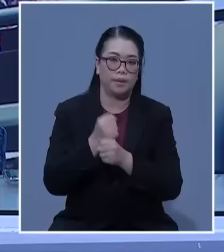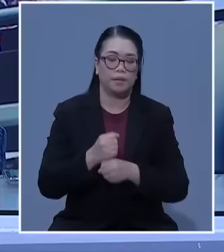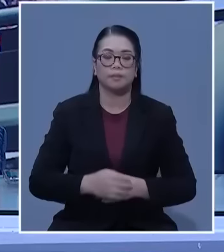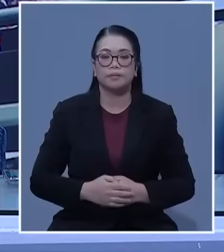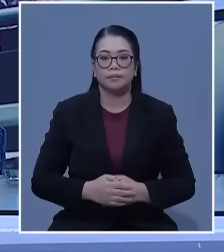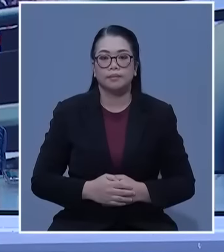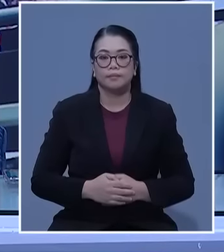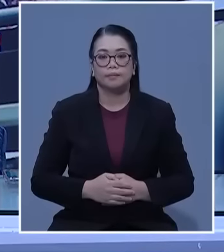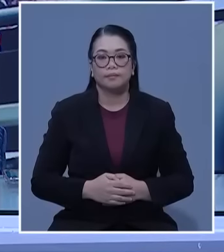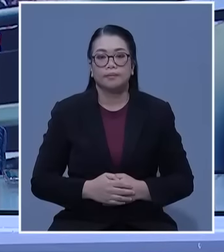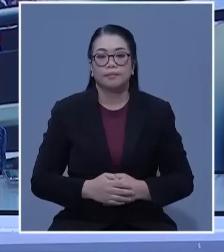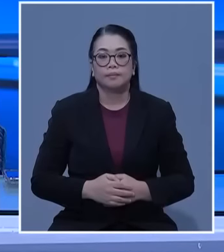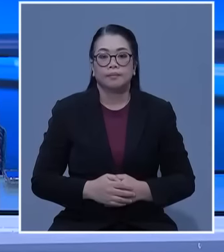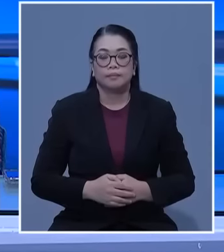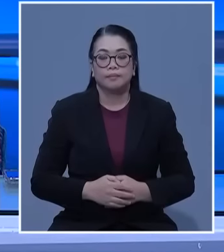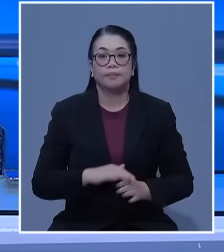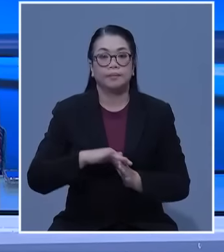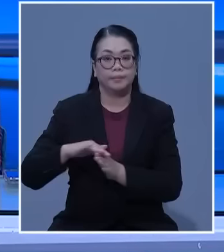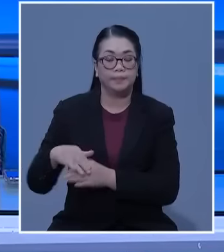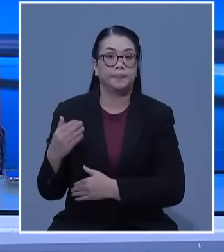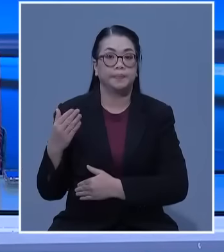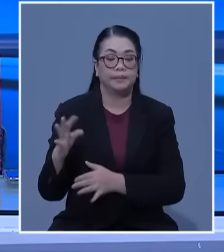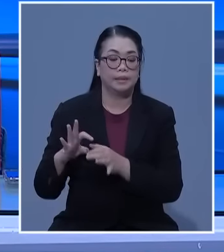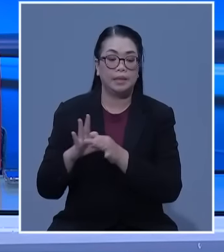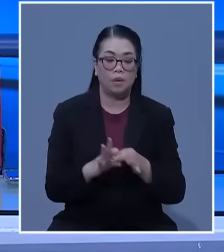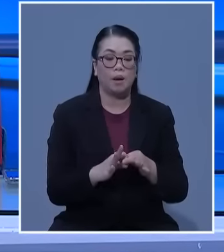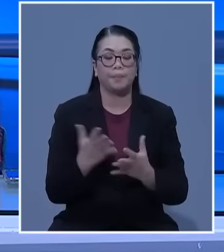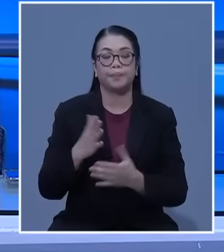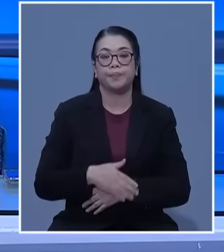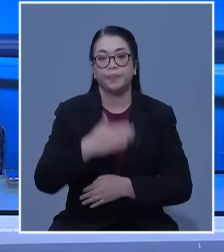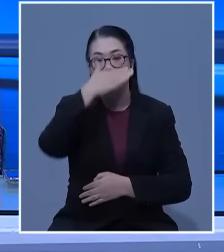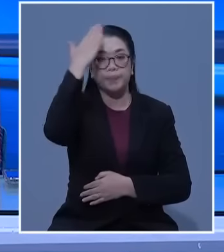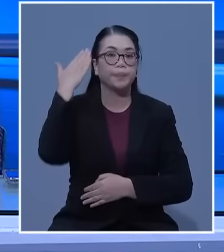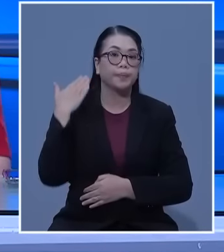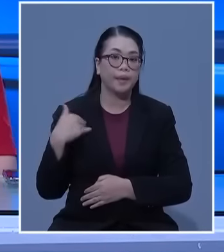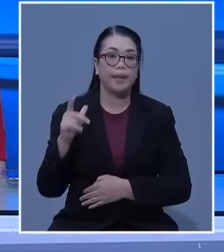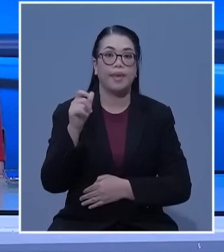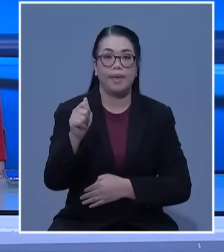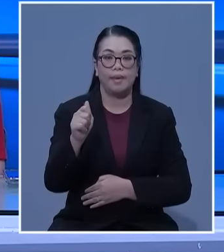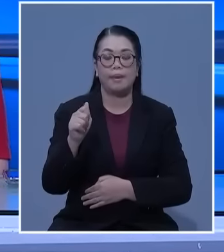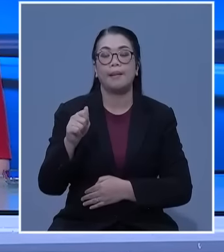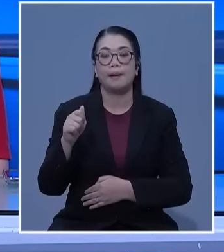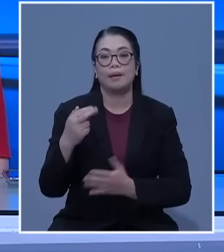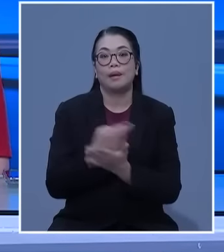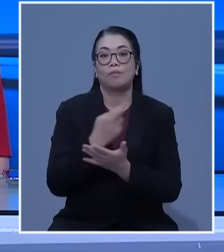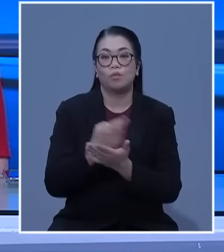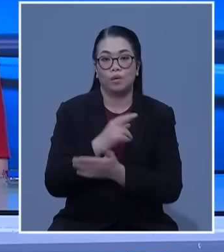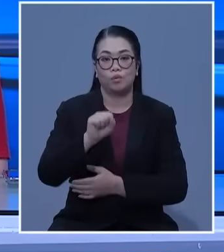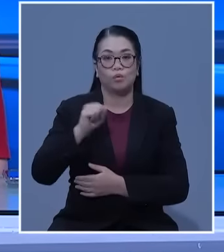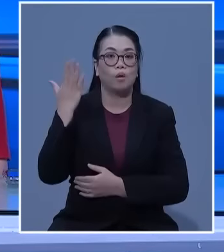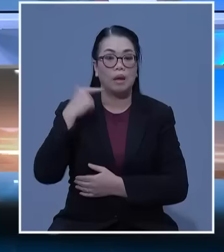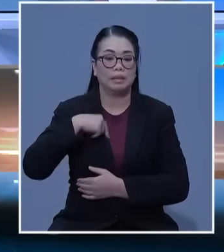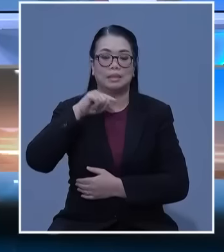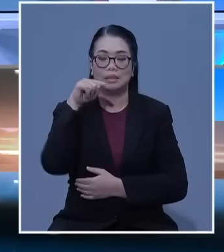ส่วนอีกหนึ่งกรณีที่เกี่ยวข้องกับอดีตนักการเมืองคุณเอ๋ปรีณาไกลคุกนะครับล่าสุดเนี่ยทางกกตสั่งดำเนินคดี